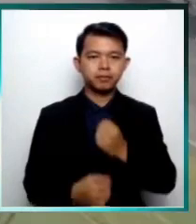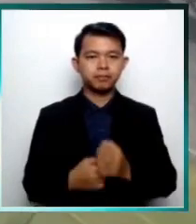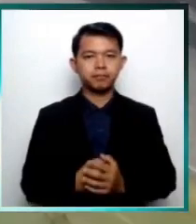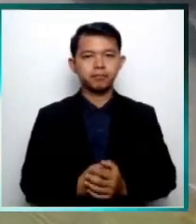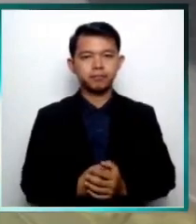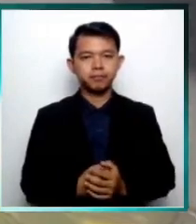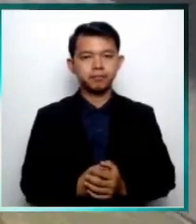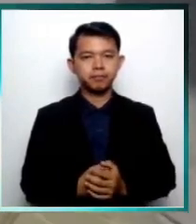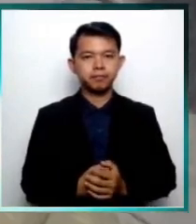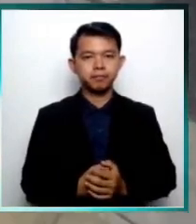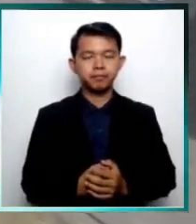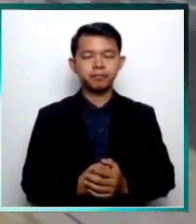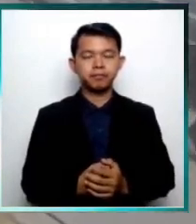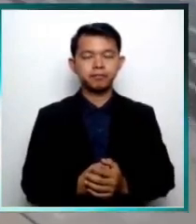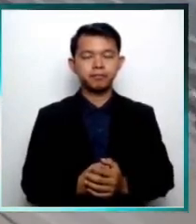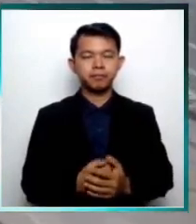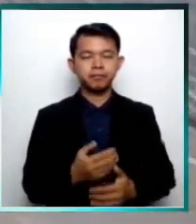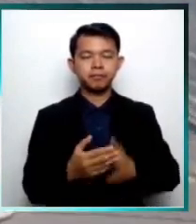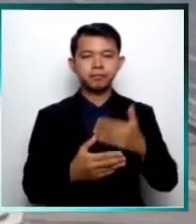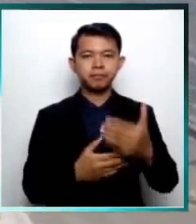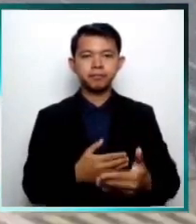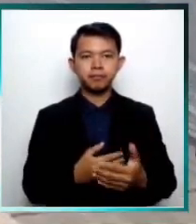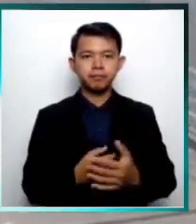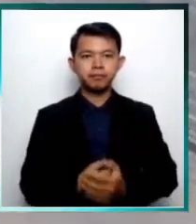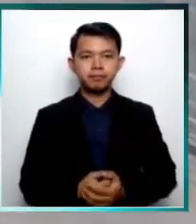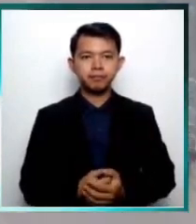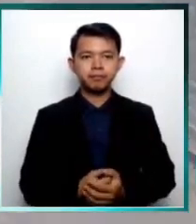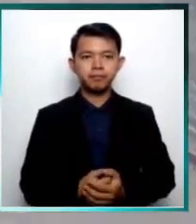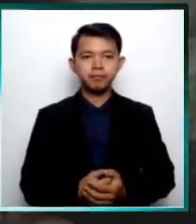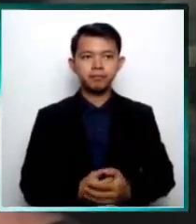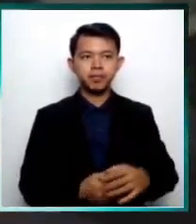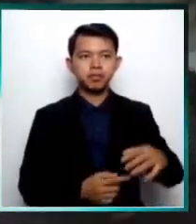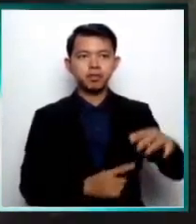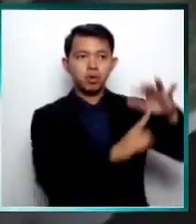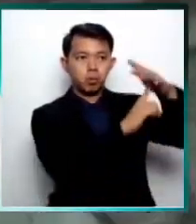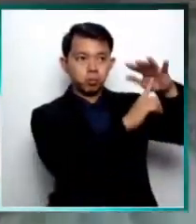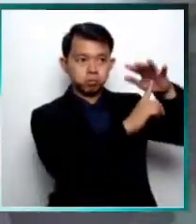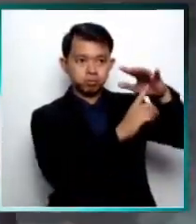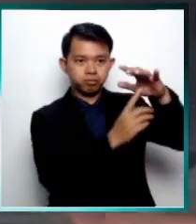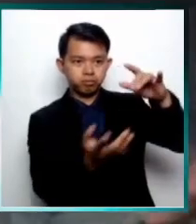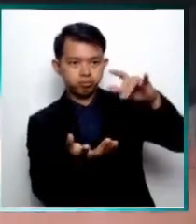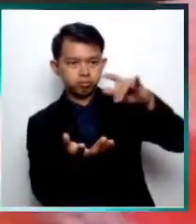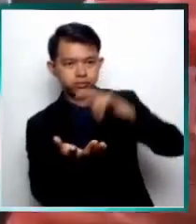Tila eksena sa pelikula ang paglapag ng isang helicopter sa isang barko.